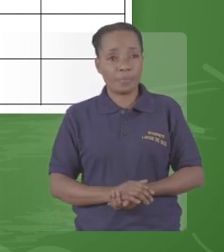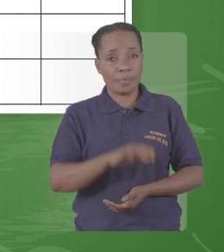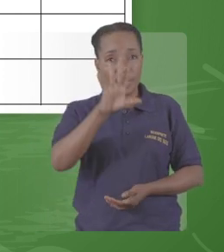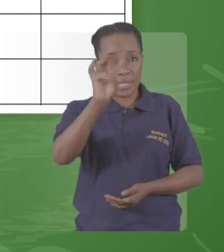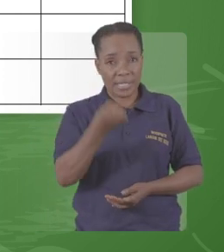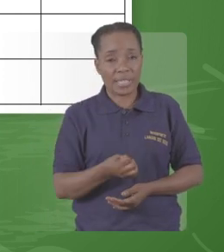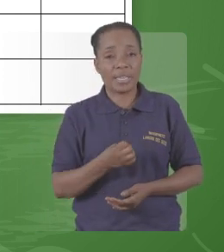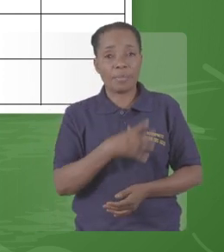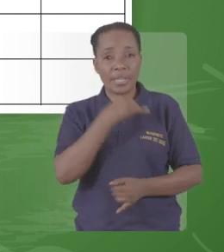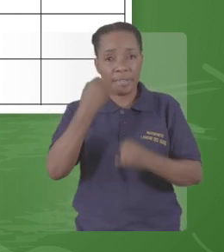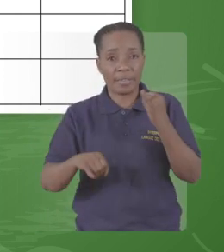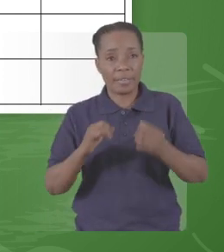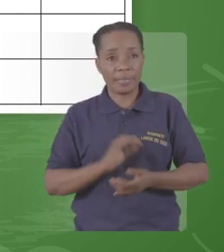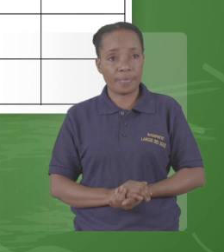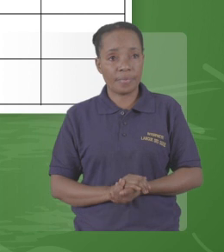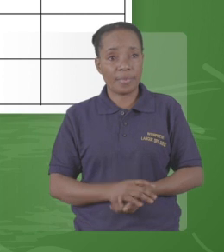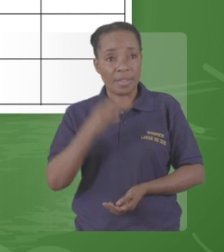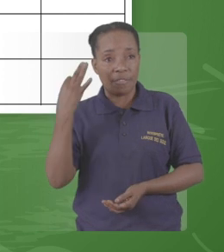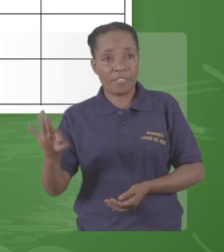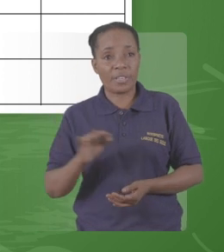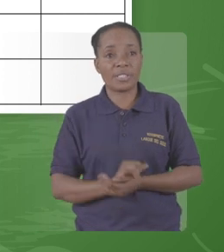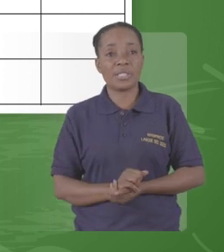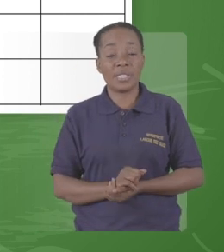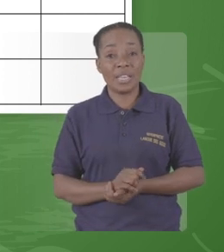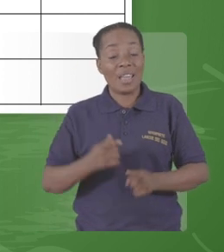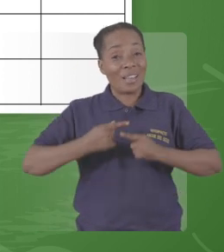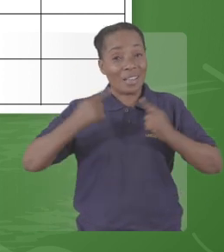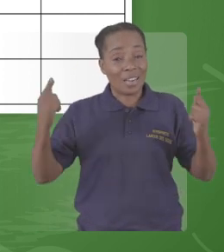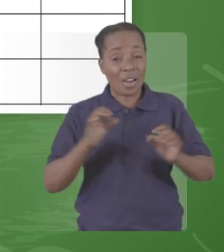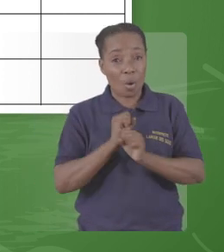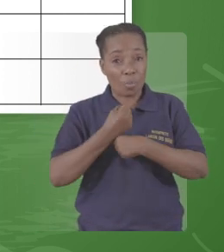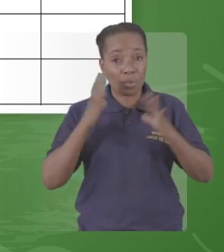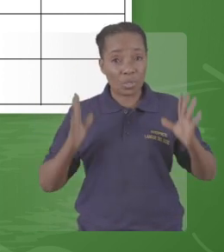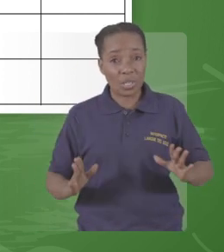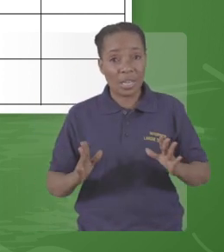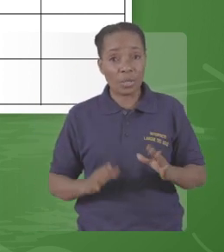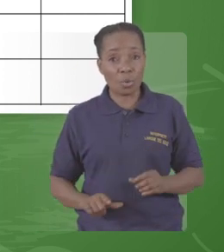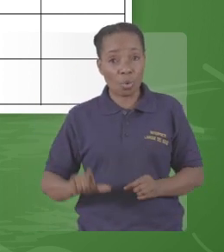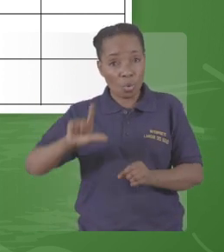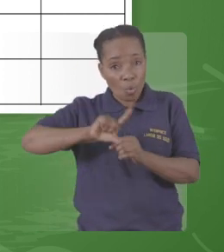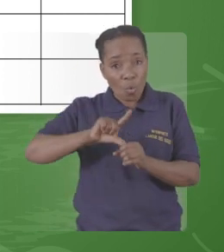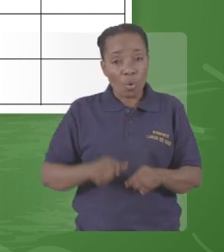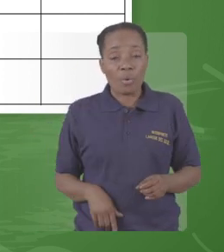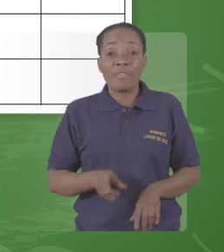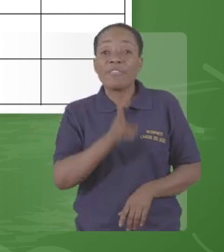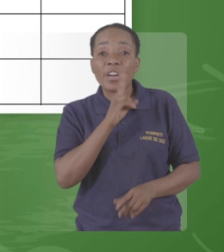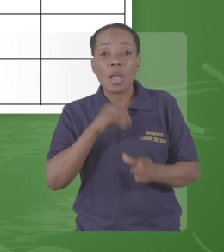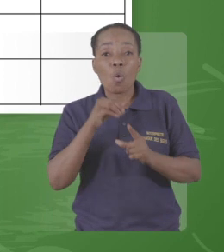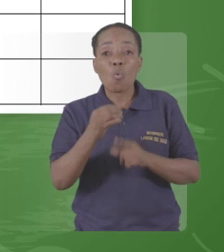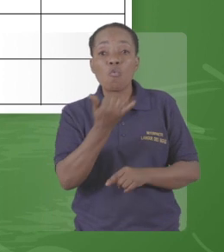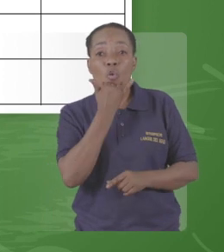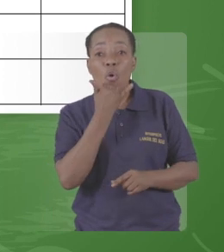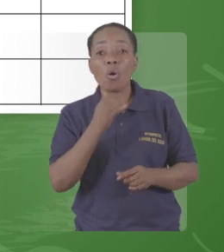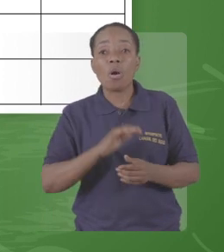Cinquième et dernière affirmation. La France est grande productrice d'hydrocarbures. Vrai ou faux?